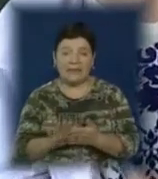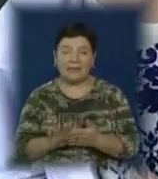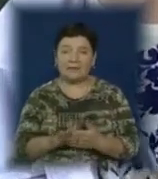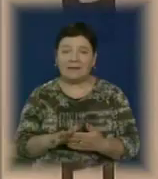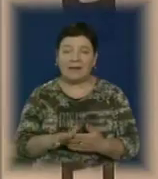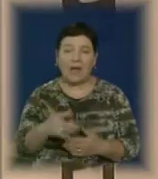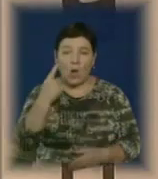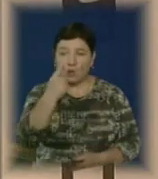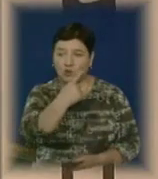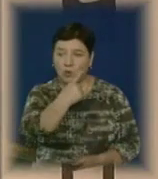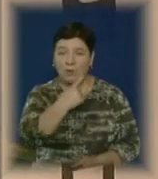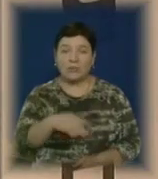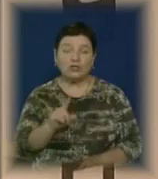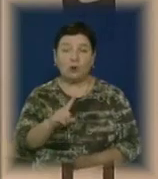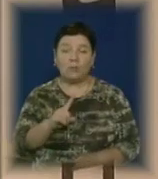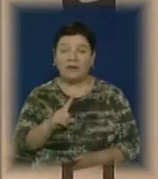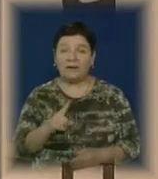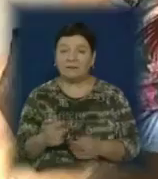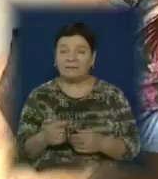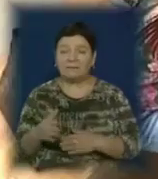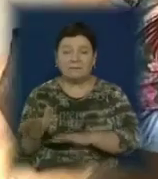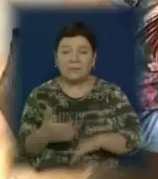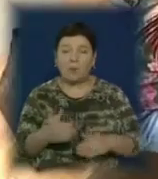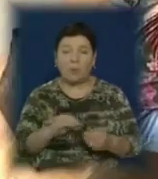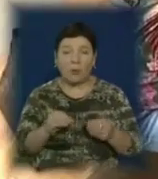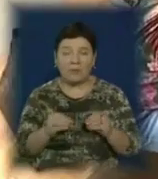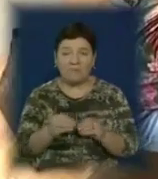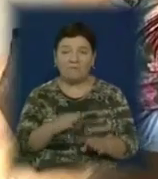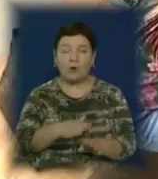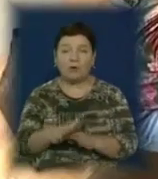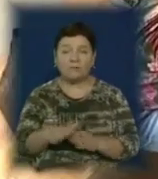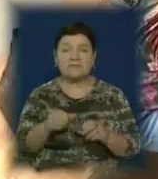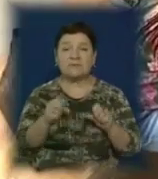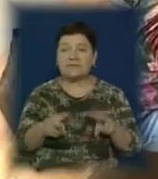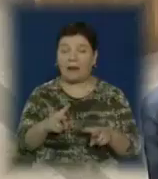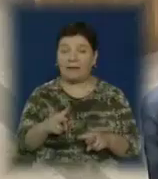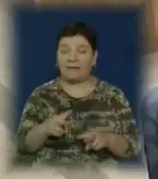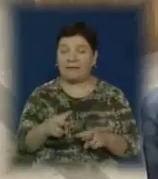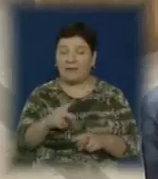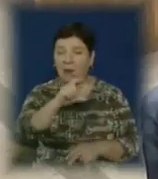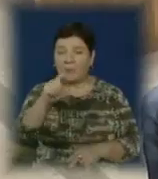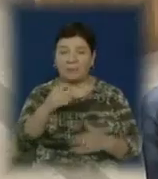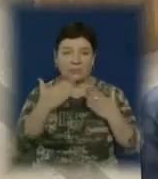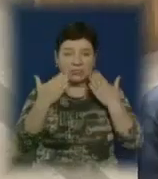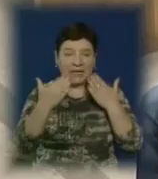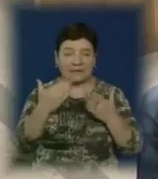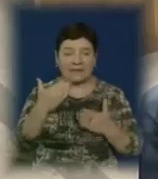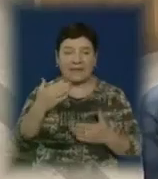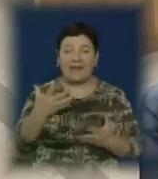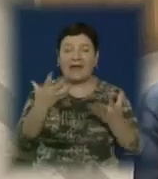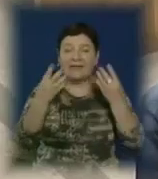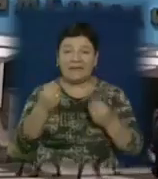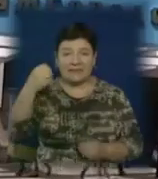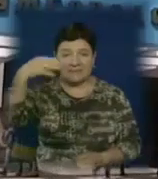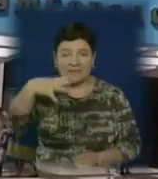банальних гігієни органу зору. Аби уникнути проблем із зором, медики радять постійно виконувати спеціальні вправи, читати при денному світлі, а